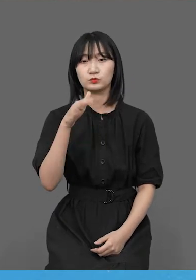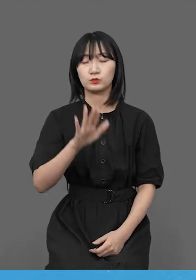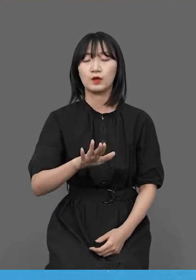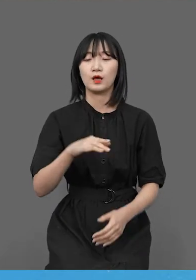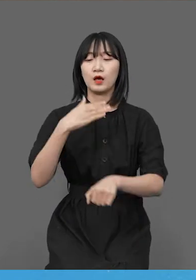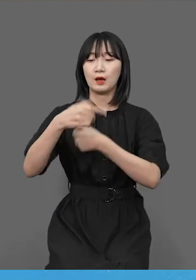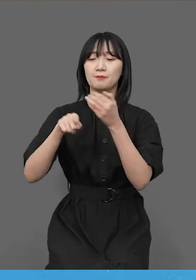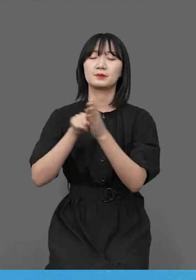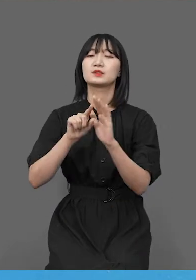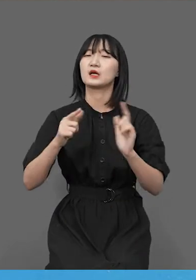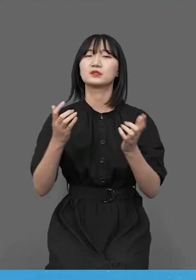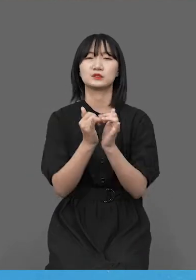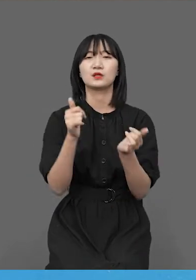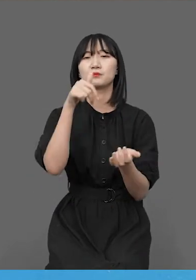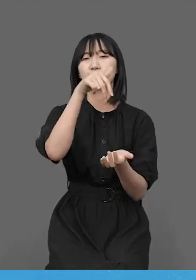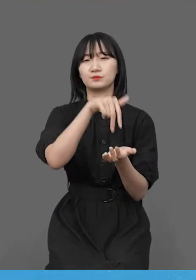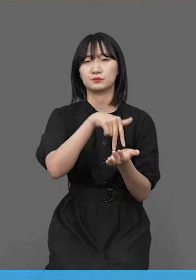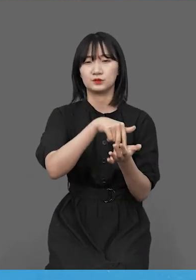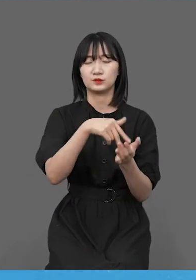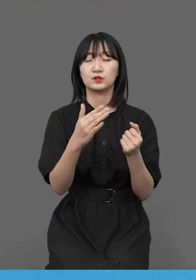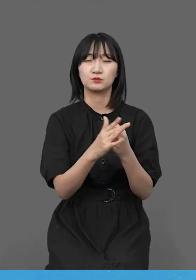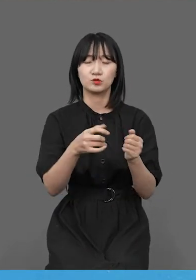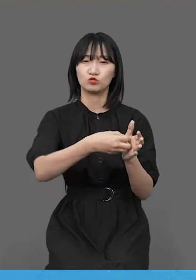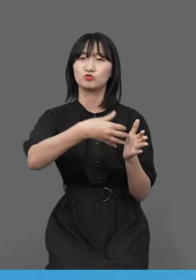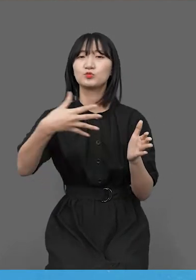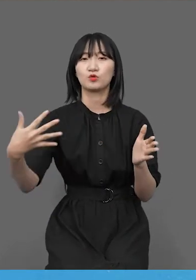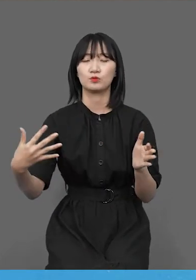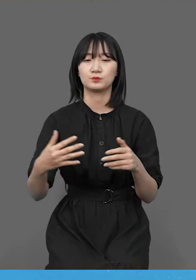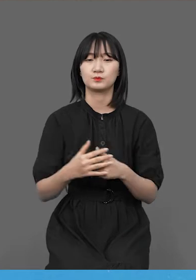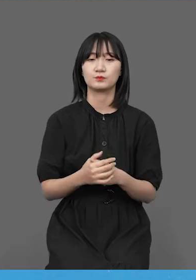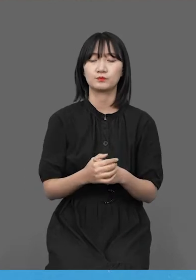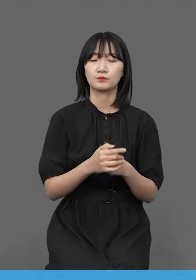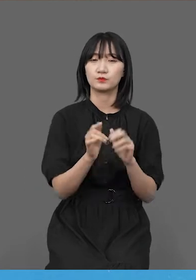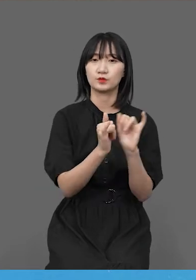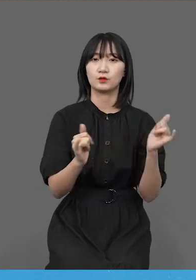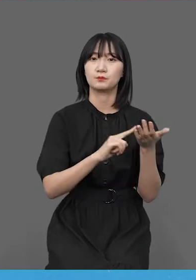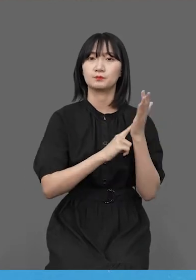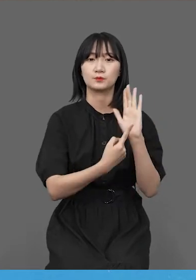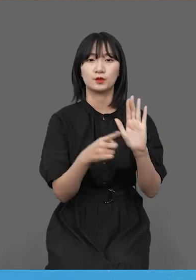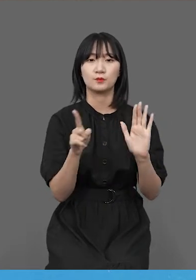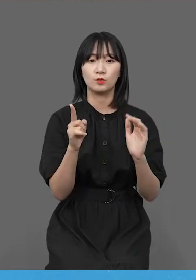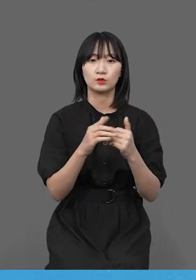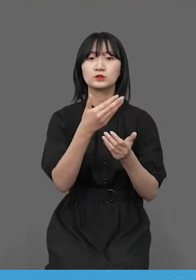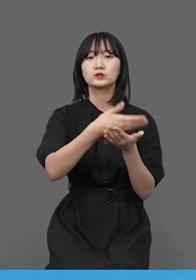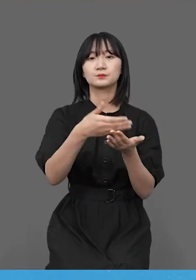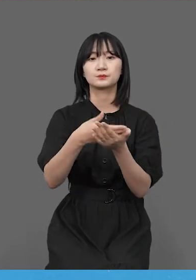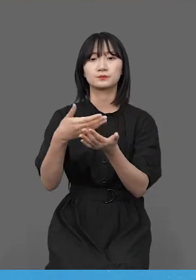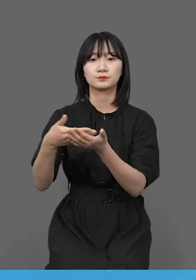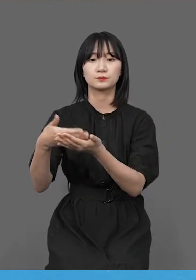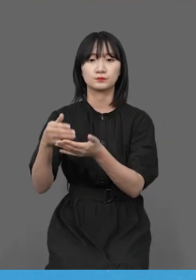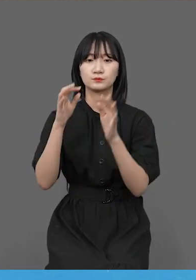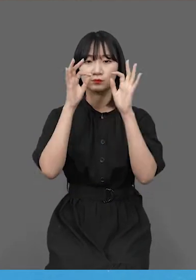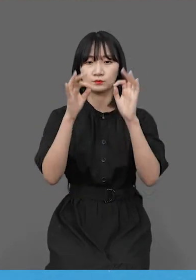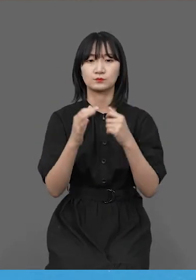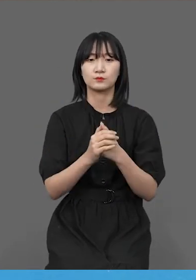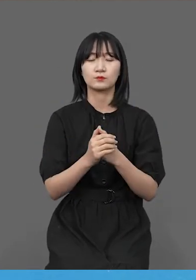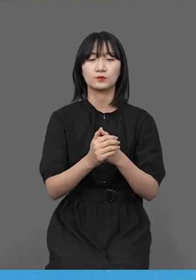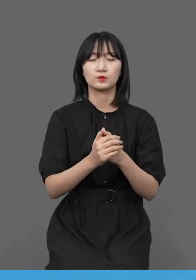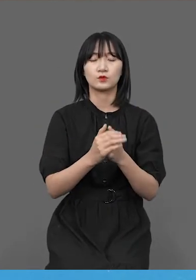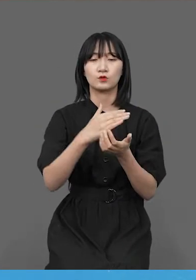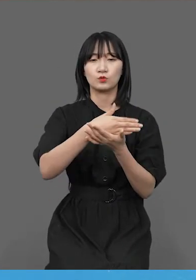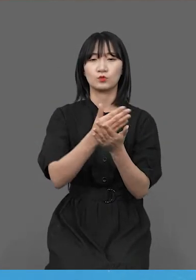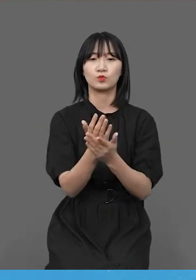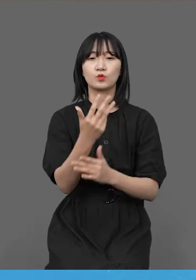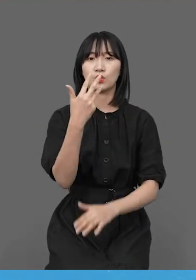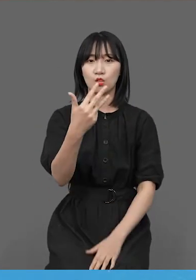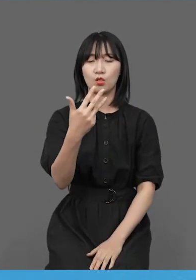무신론자였다는 게 문제인 것이죠. 그래서 그것 때문에 더 유명하신 분이죠. 이분이 주장한 것은 바로 저 그림입니다. 지금 저